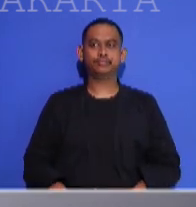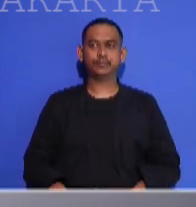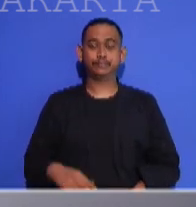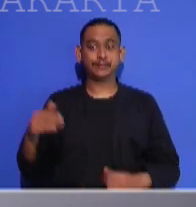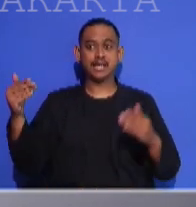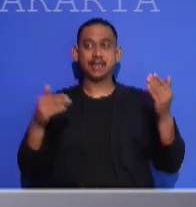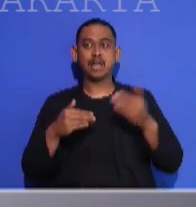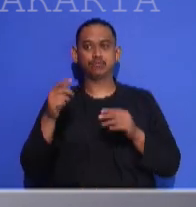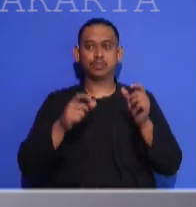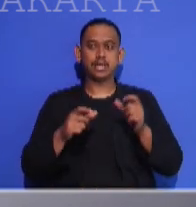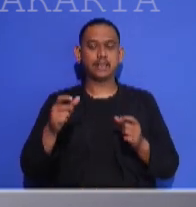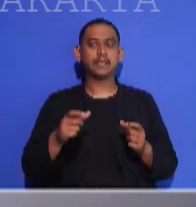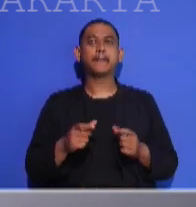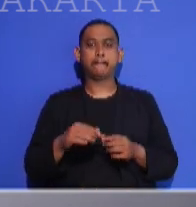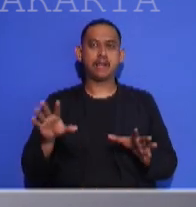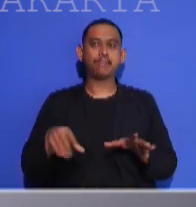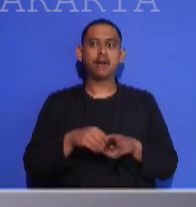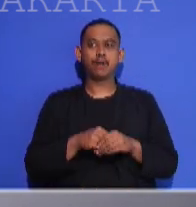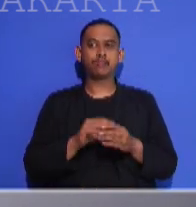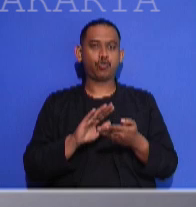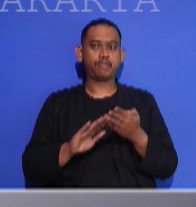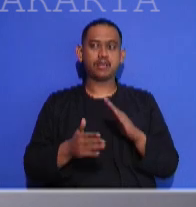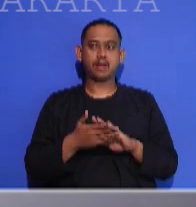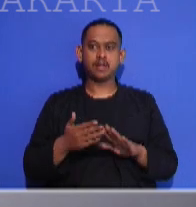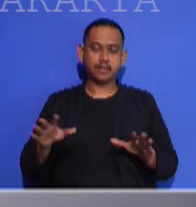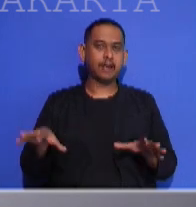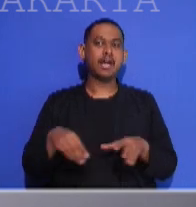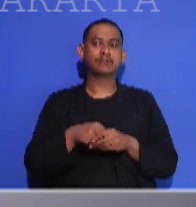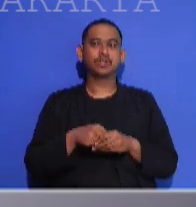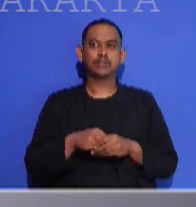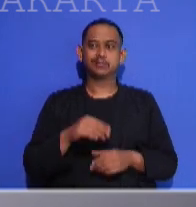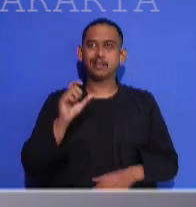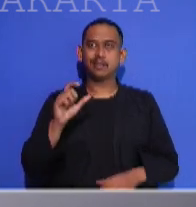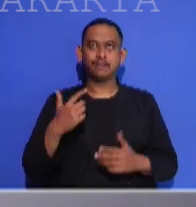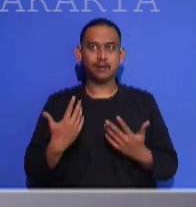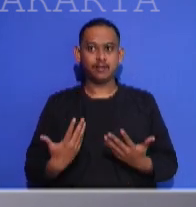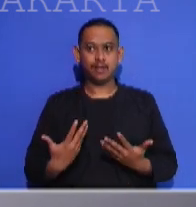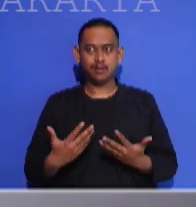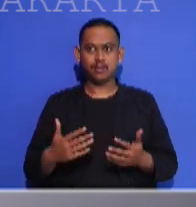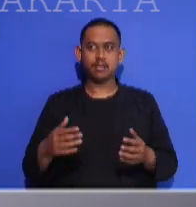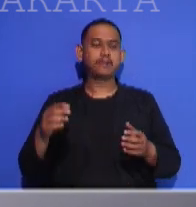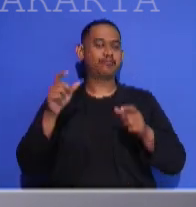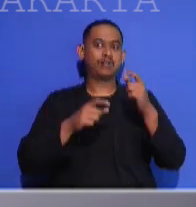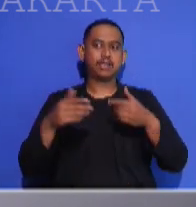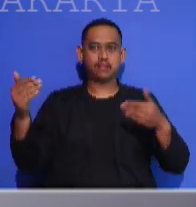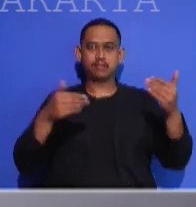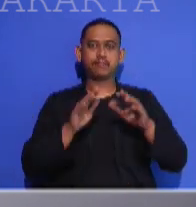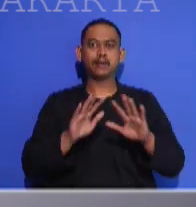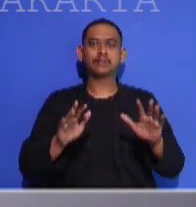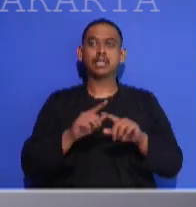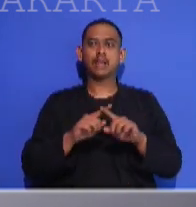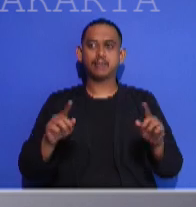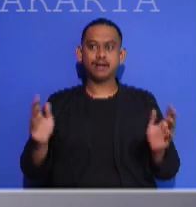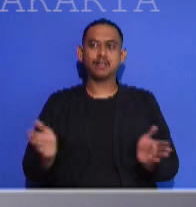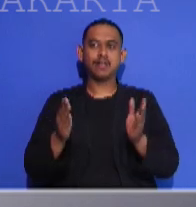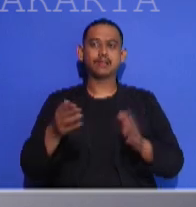partisipasi masyarakat atau community Based tourism pendekatan itu tidak hanya meningkatkan jumlah pengunjung tetapi juga memberdayayakan